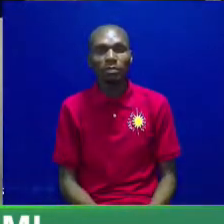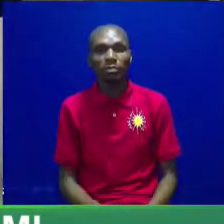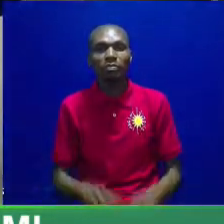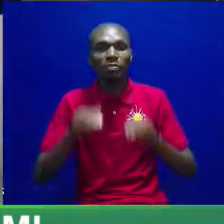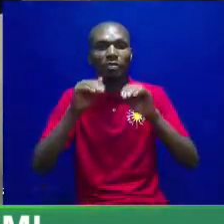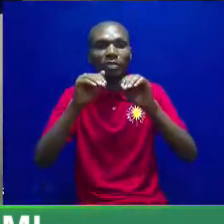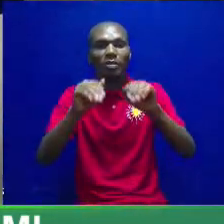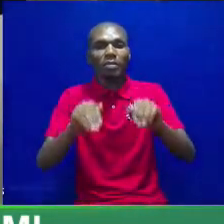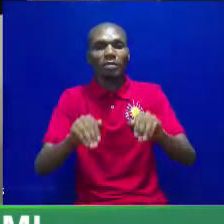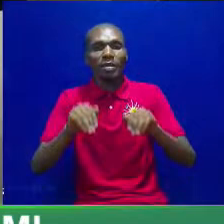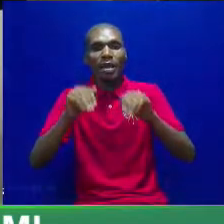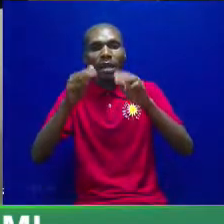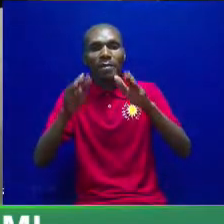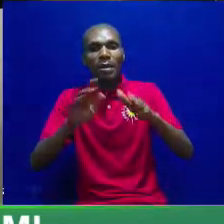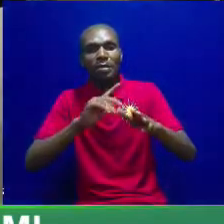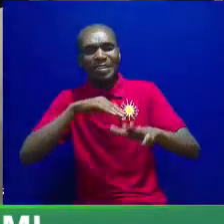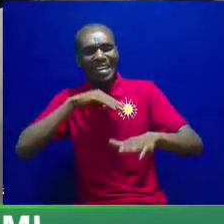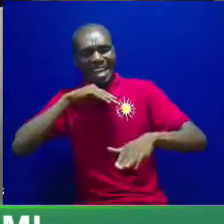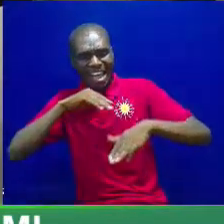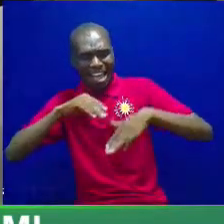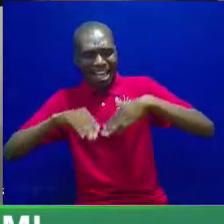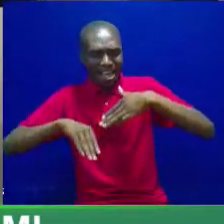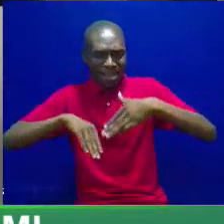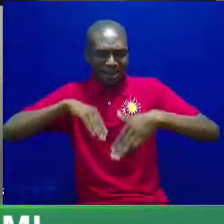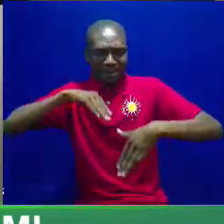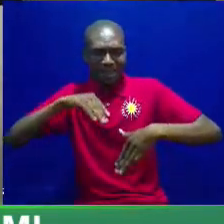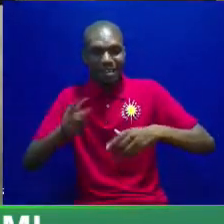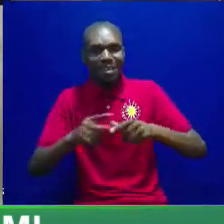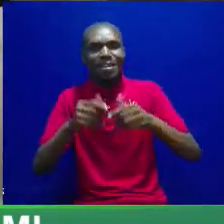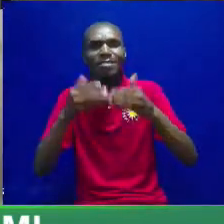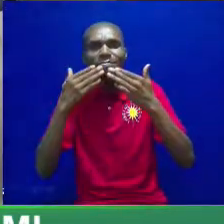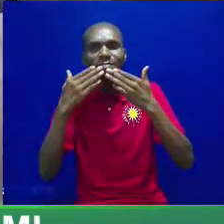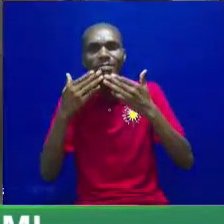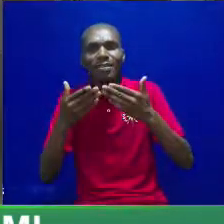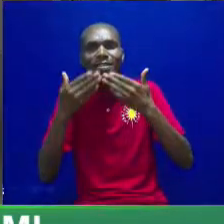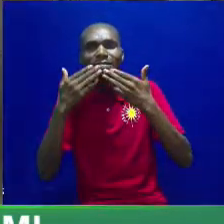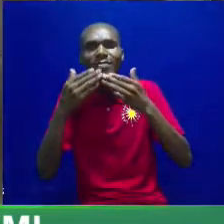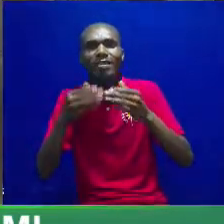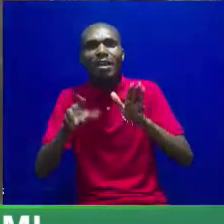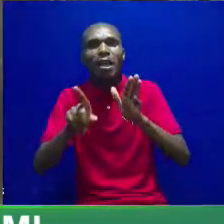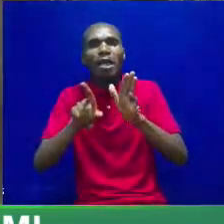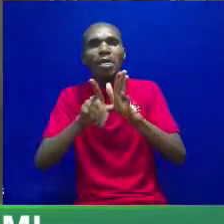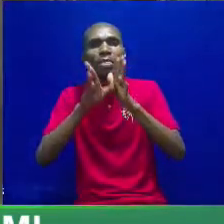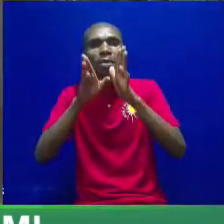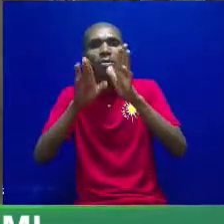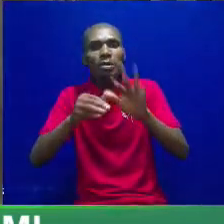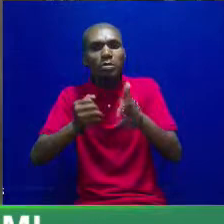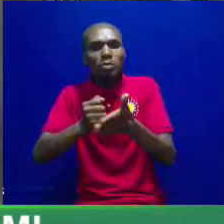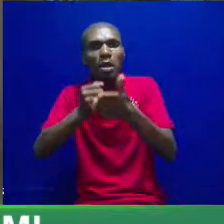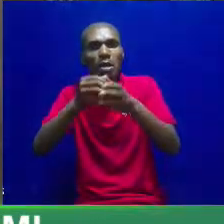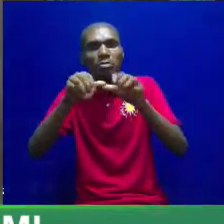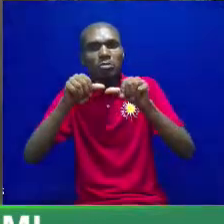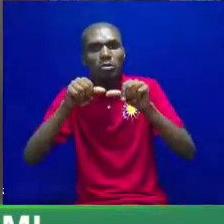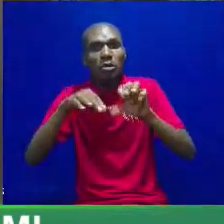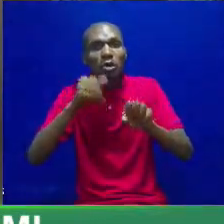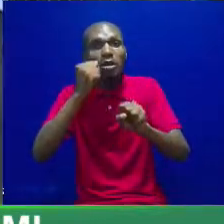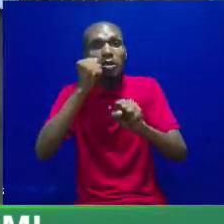abo batabisa omogokobo nigo bakira omujaji ngambu ya mono asoko bakonya gwikirania amagani